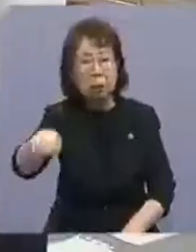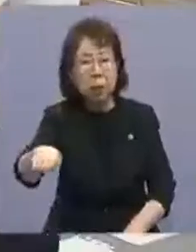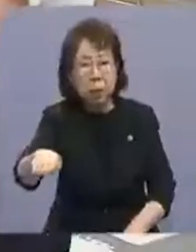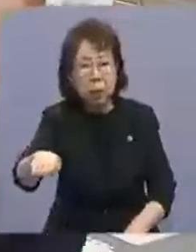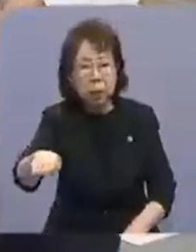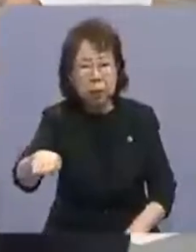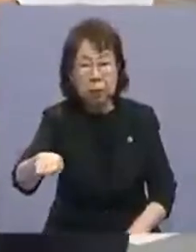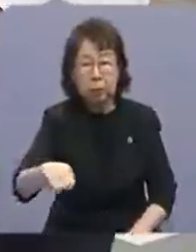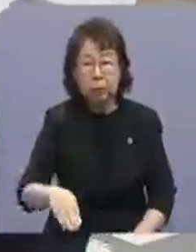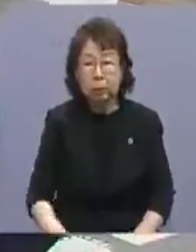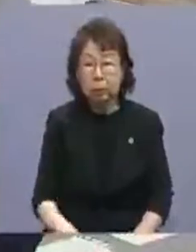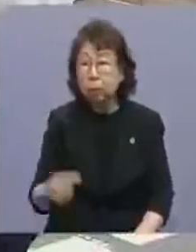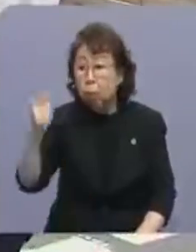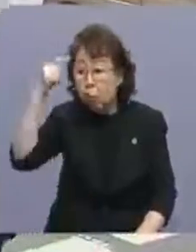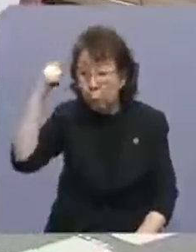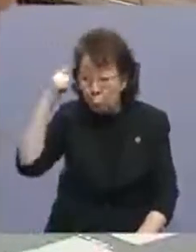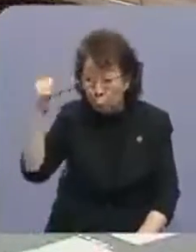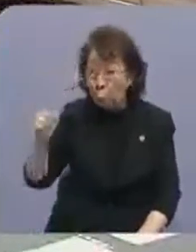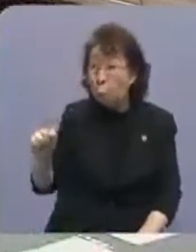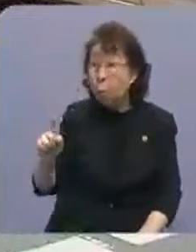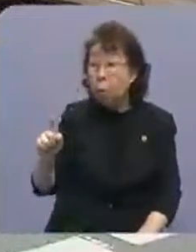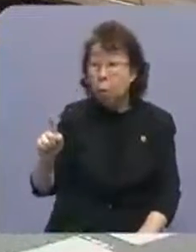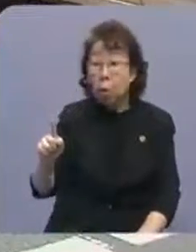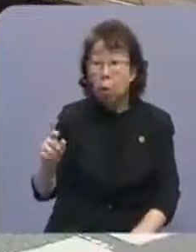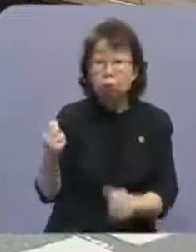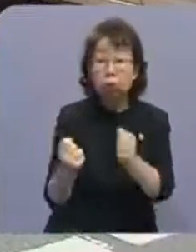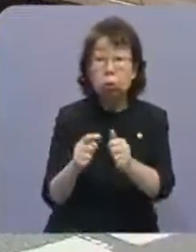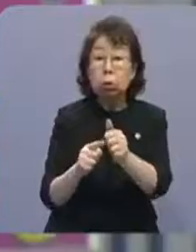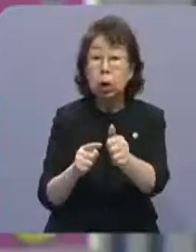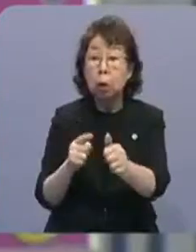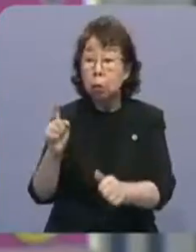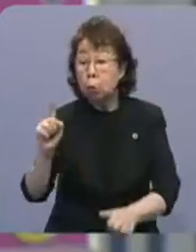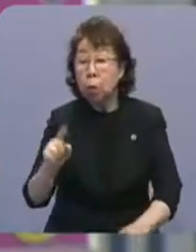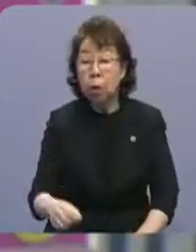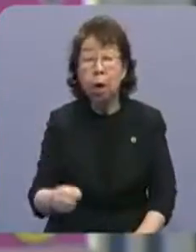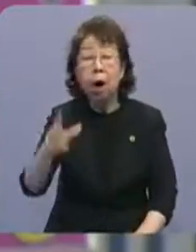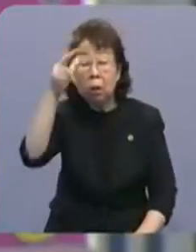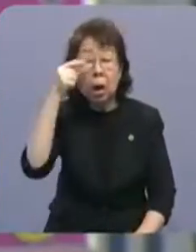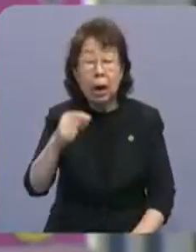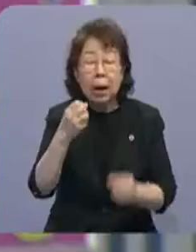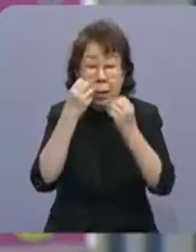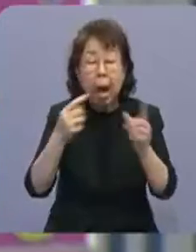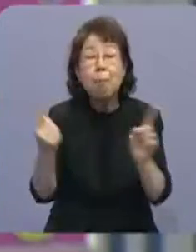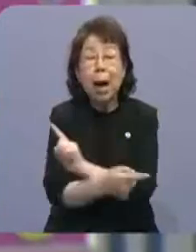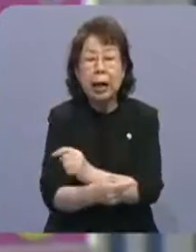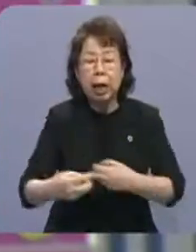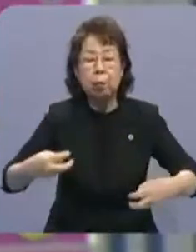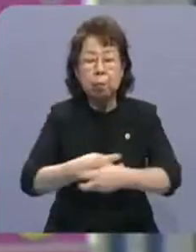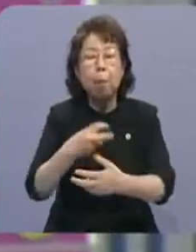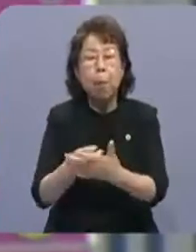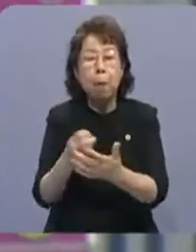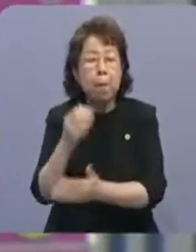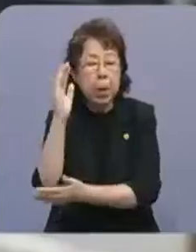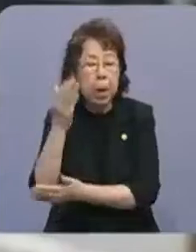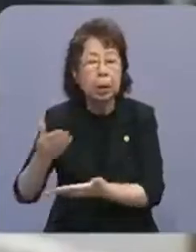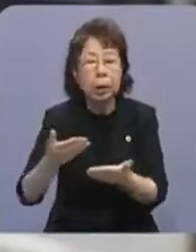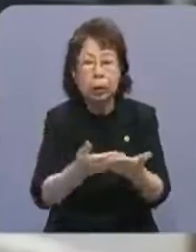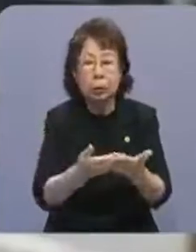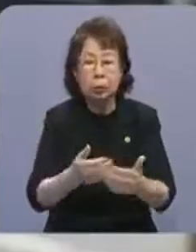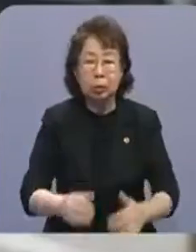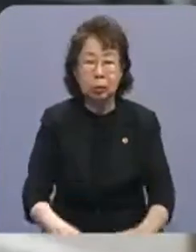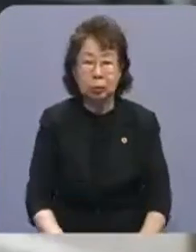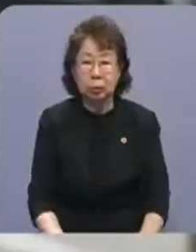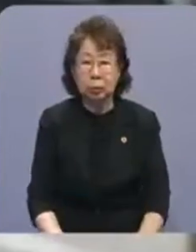세웁니다. 영문을 모르고 어리둥절해하는 운전자. 경찰이 새롭게 바뀐 도로교통법을 알려줍니다.